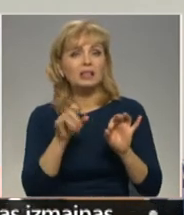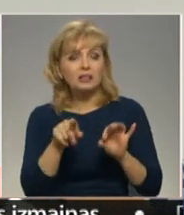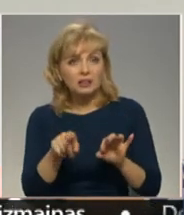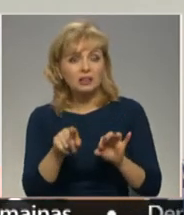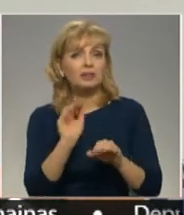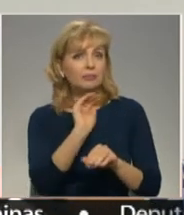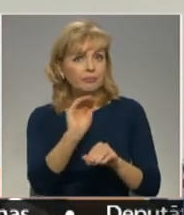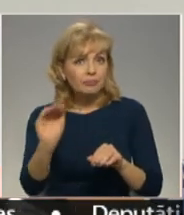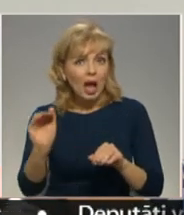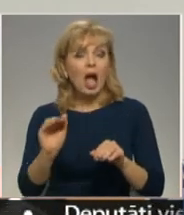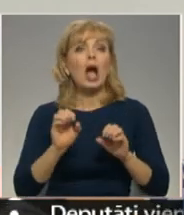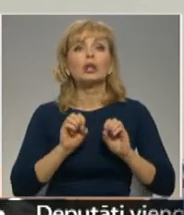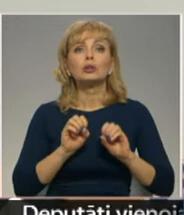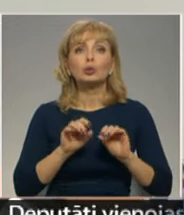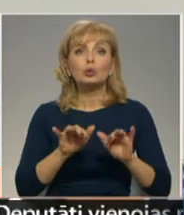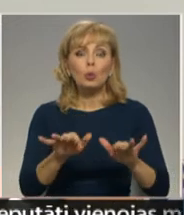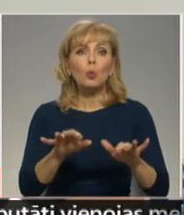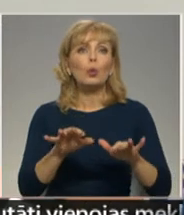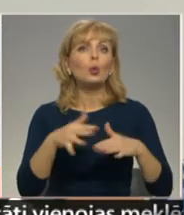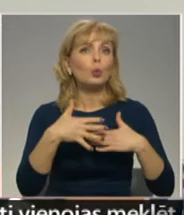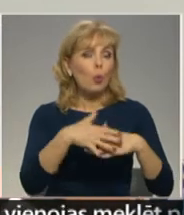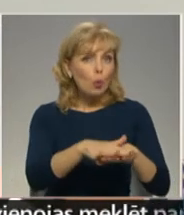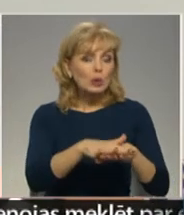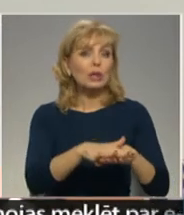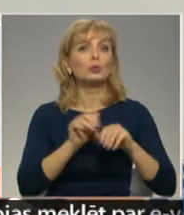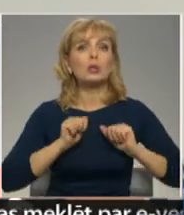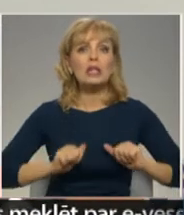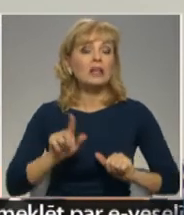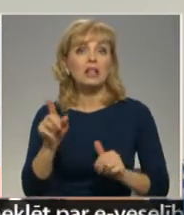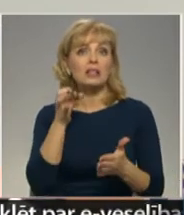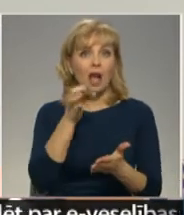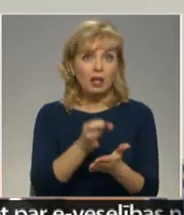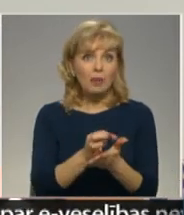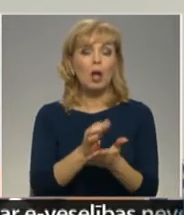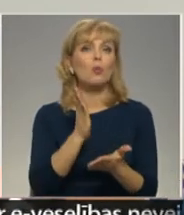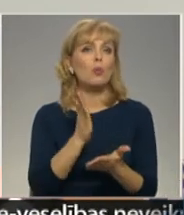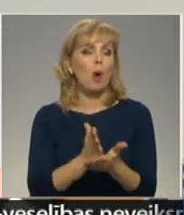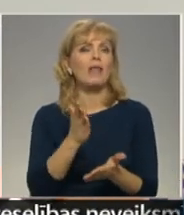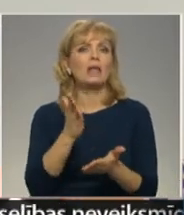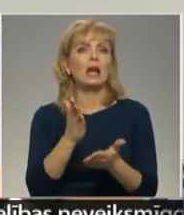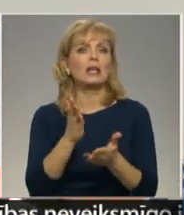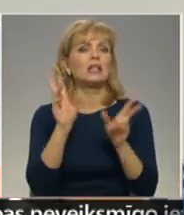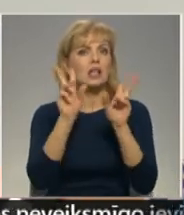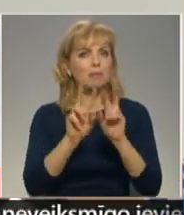dienesti, kas valstī par šīm lietām ir atbildīgi, un notiek izmeklēšana.